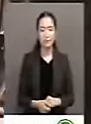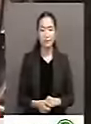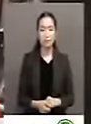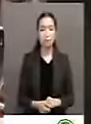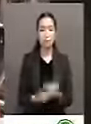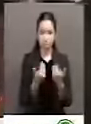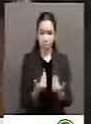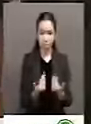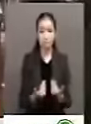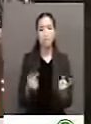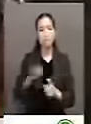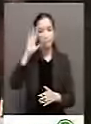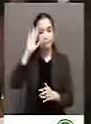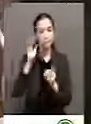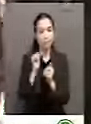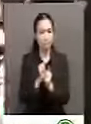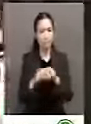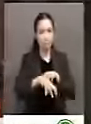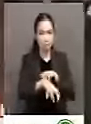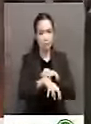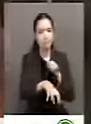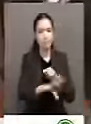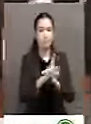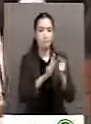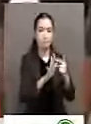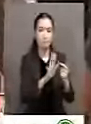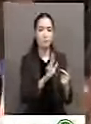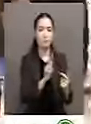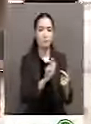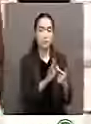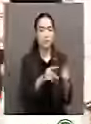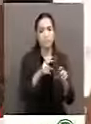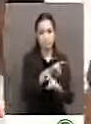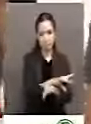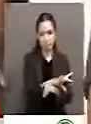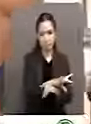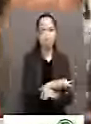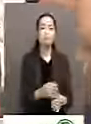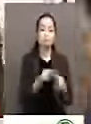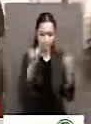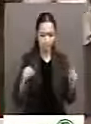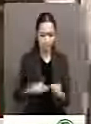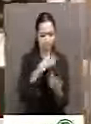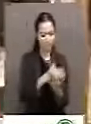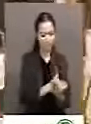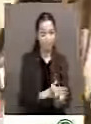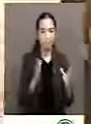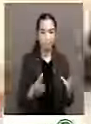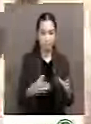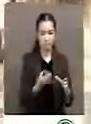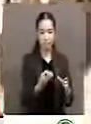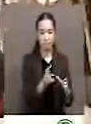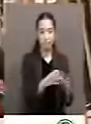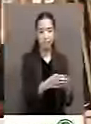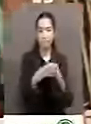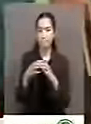ช่วงสายของวันนี้เจ้าหน้าที่ตำรวจสถานีตำรวจภูธรชะอำจังหวัดเพชรบุรีนำสำนวนและควบคุมตัวผู้ต้องหา16คนจาก18